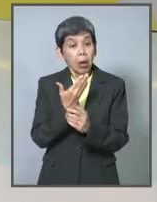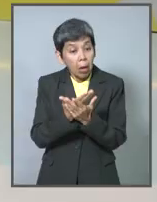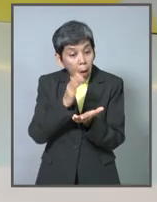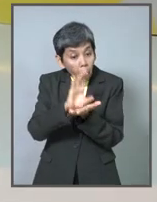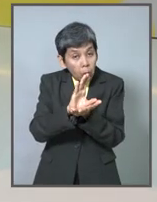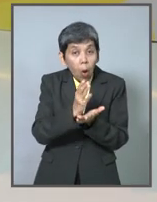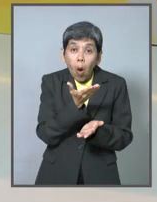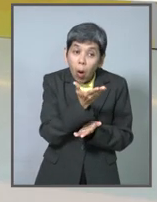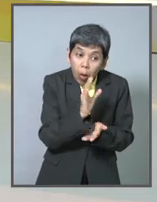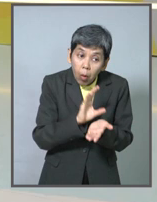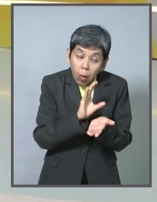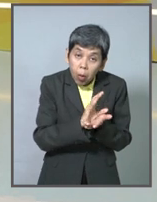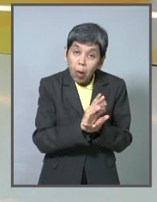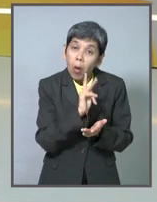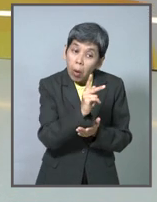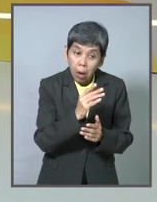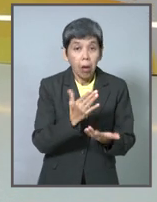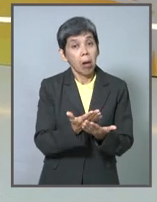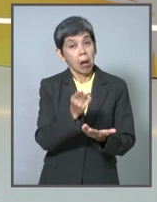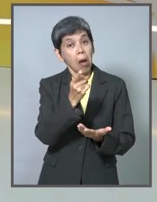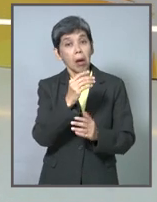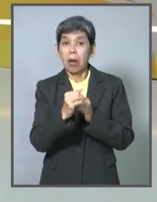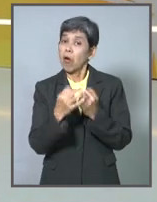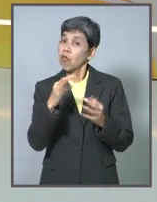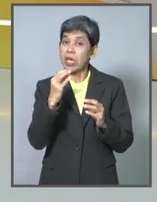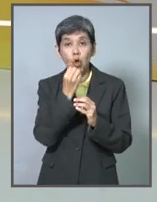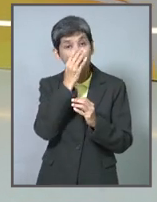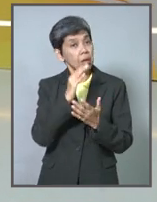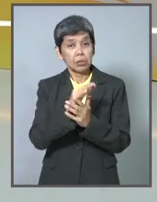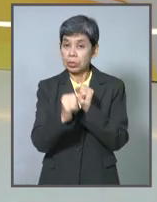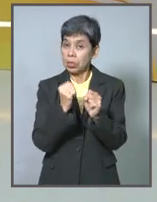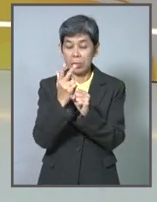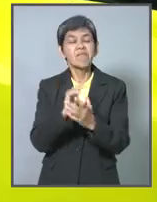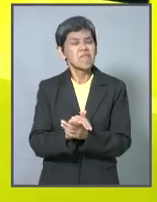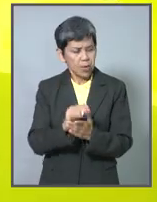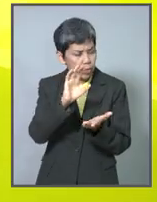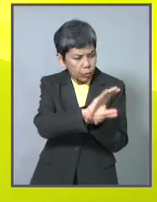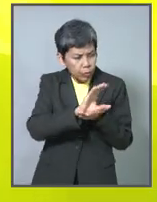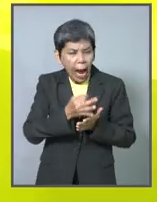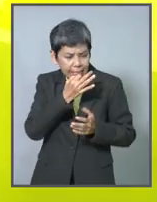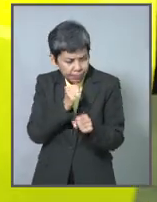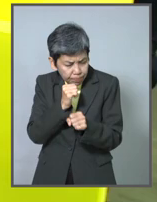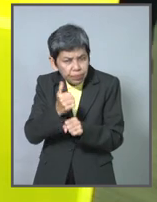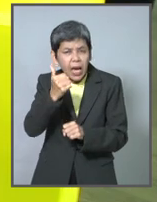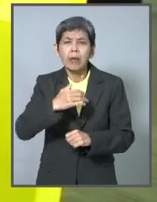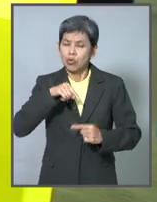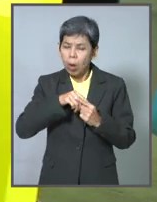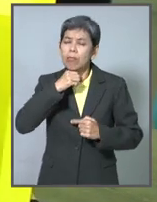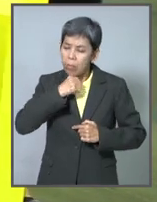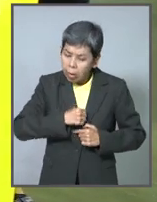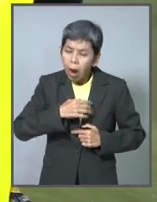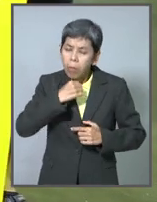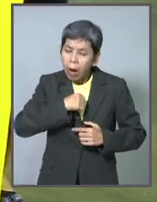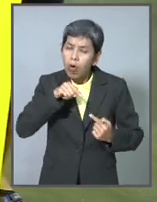กองทุนได้โดยที่แบบว่าไม่ต้องเสียดอกเบี้ย3ปีเลยนะคะแบบเหมือนเป็นคุณก็เล็กๆเผื่อแบบไปต่ออาชีพ ได้แต่เราผู้สู